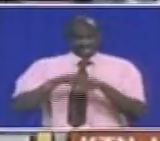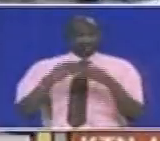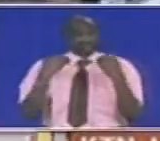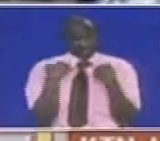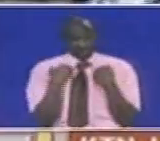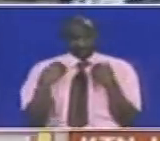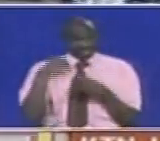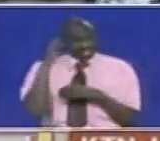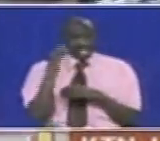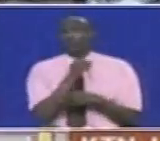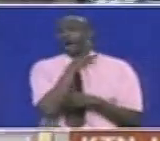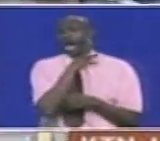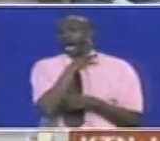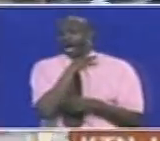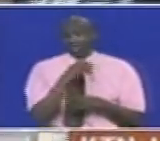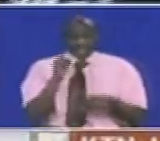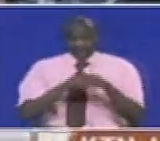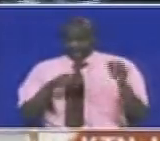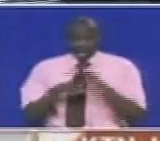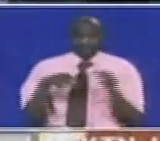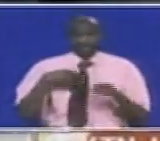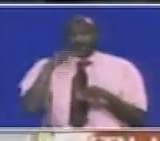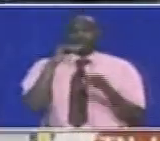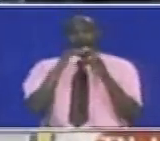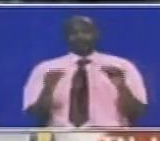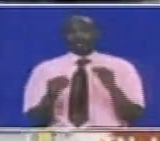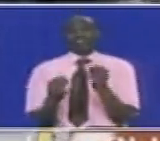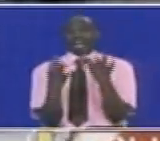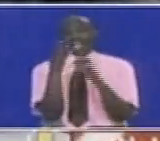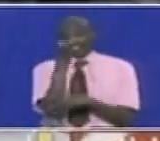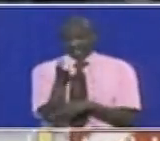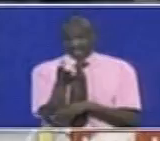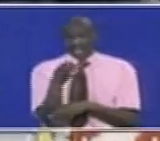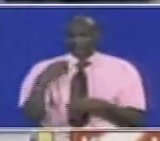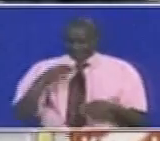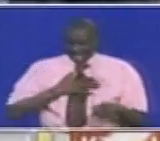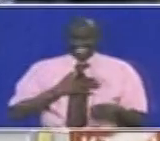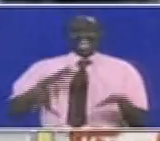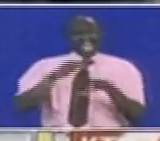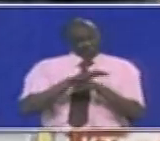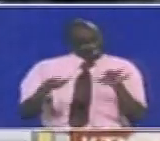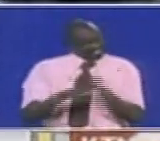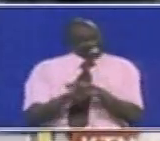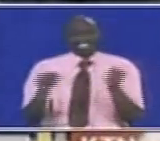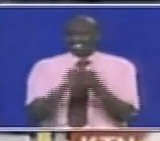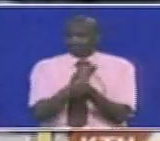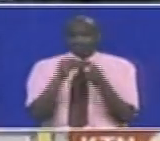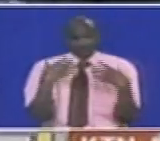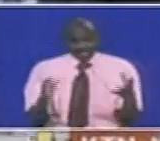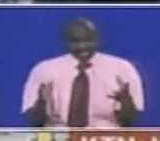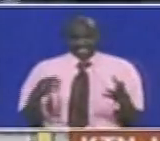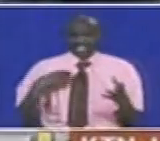duru. Sikia duru, tukatoka. Kutoka tukakuta nyumba inachomeka. Mimi kila kitu, hakuna kitu kimebaki. Uniform